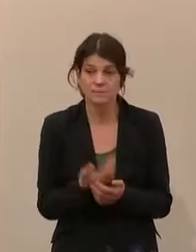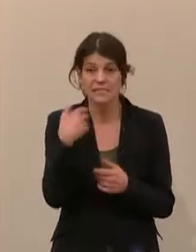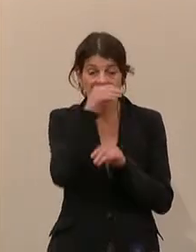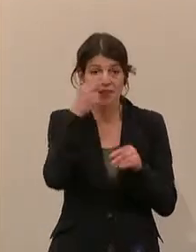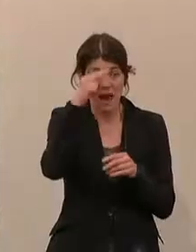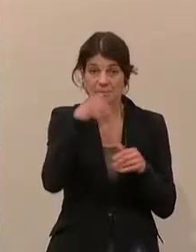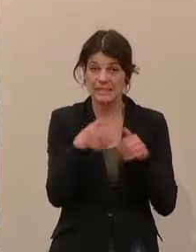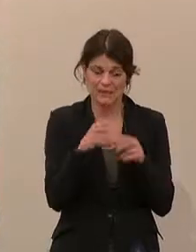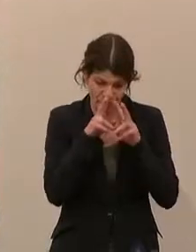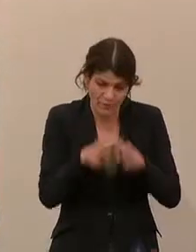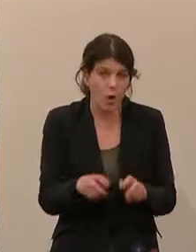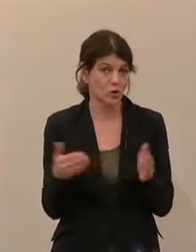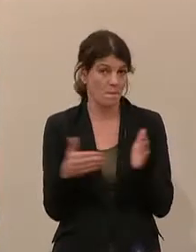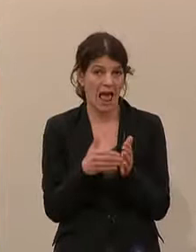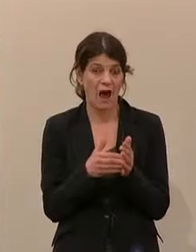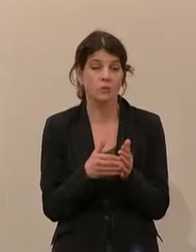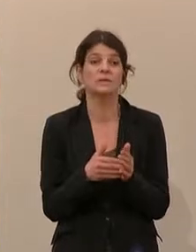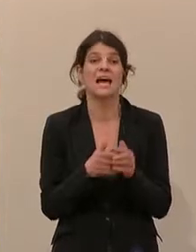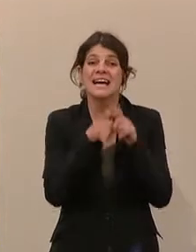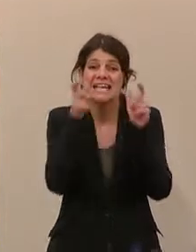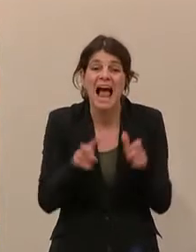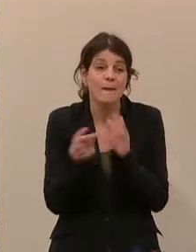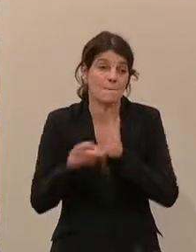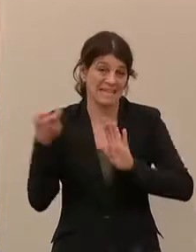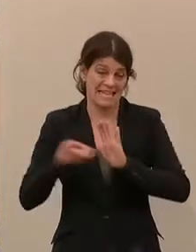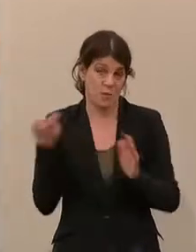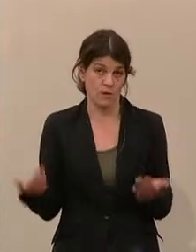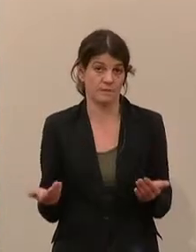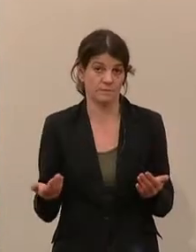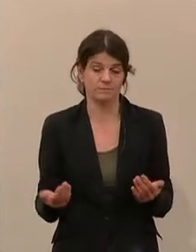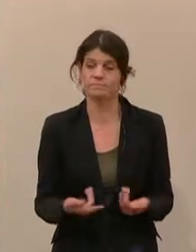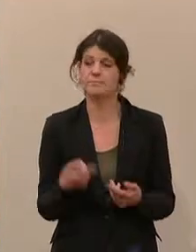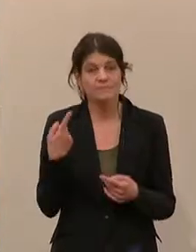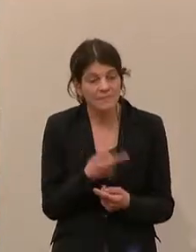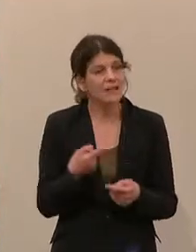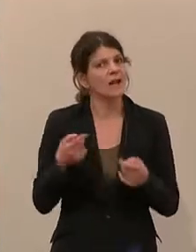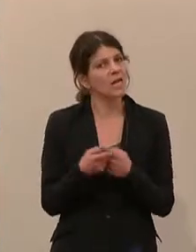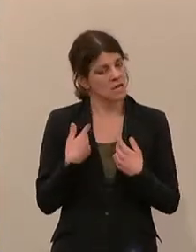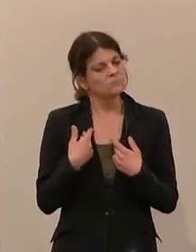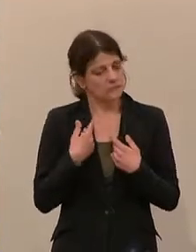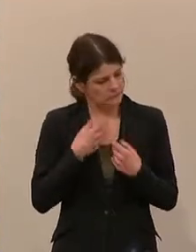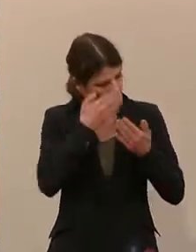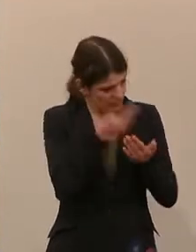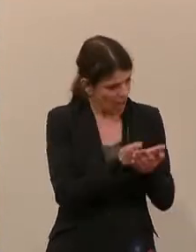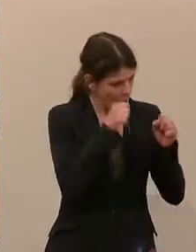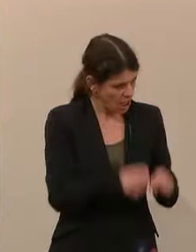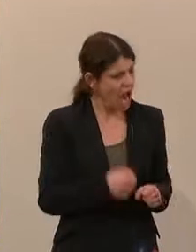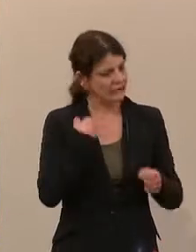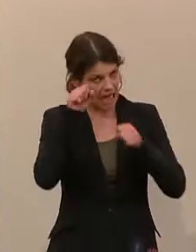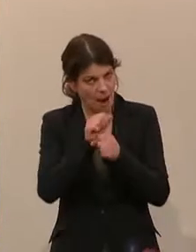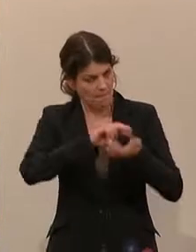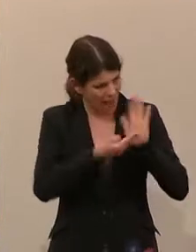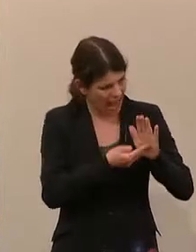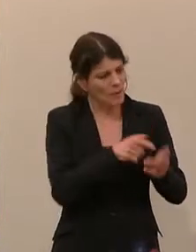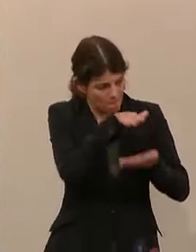Minister, Forschung braucht, und das haben Sie selbst erwähnt, Rahmenbedingungen, die auf Verlässlichkeit, Planbarkeit und